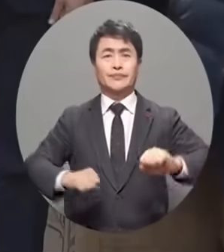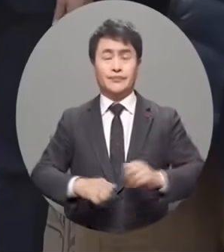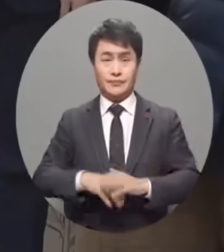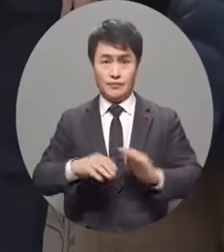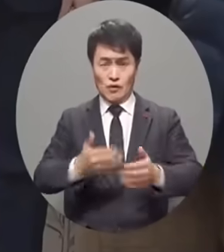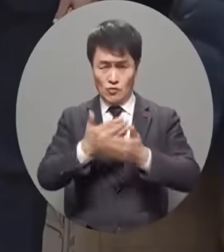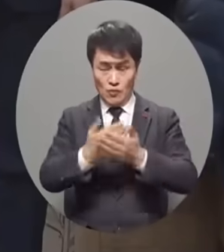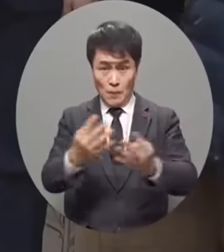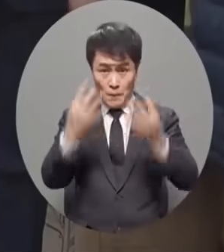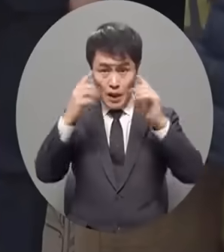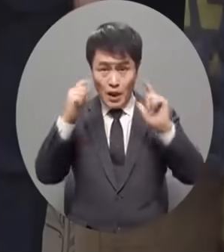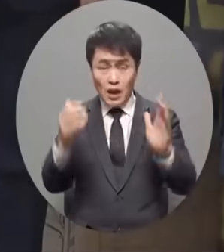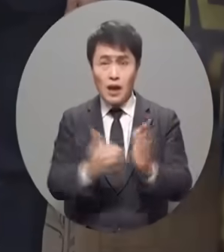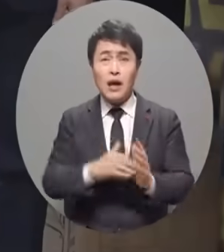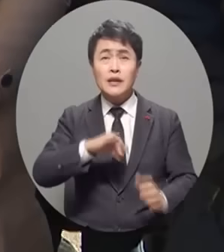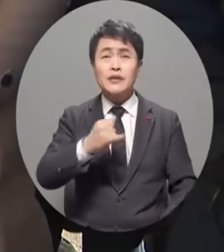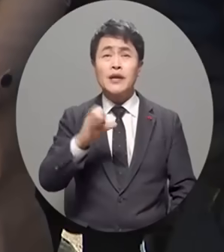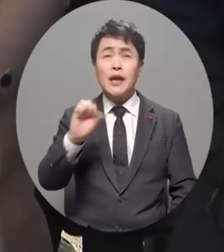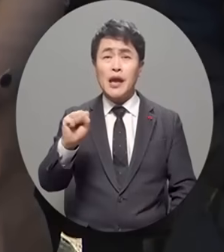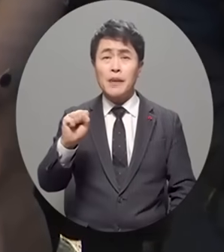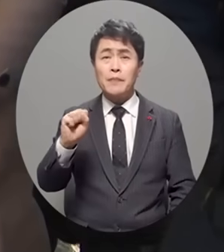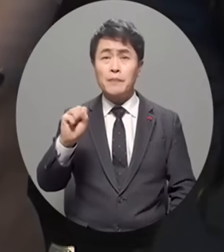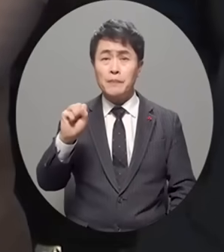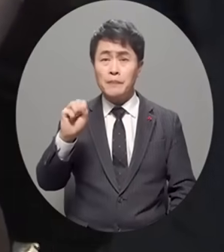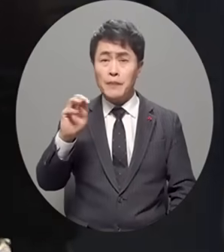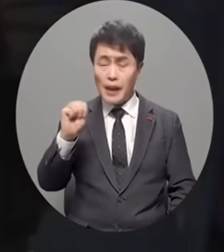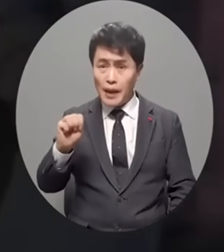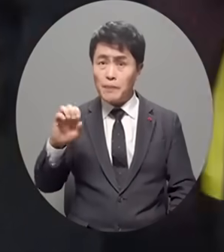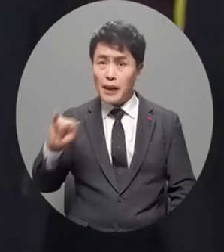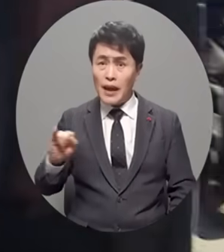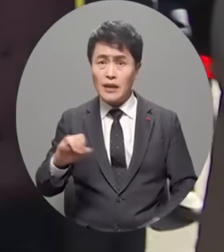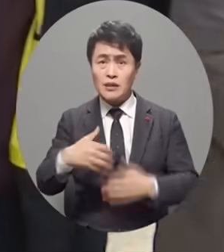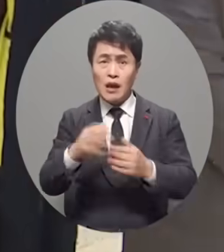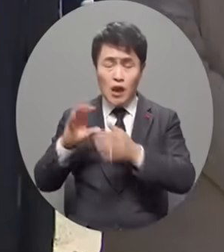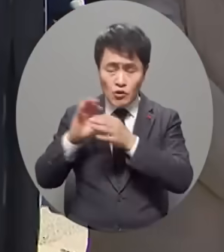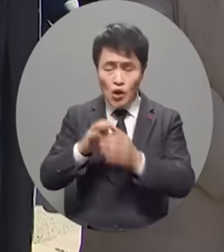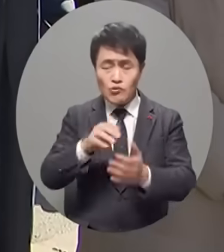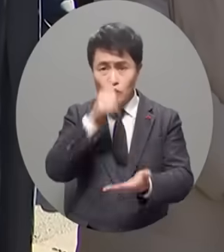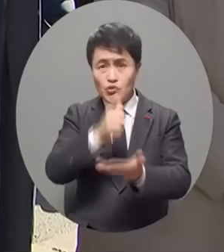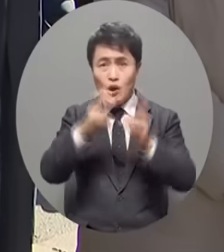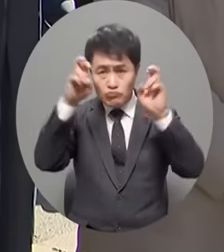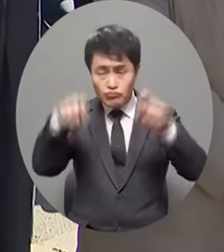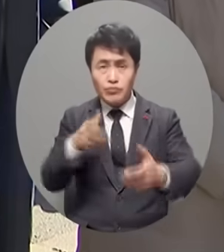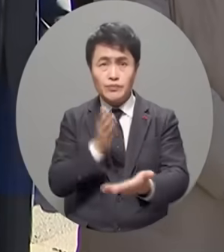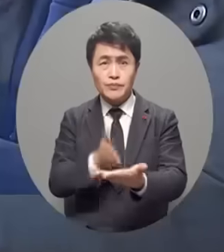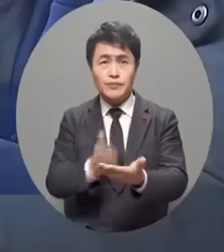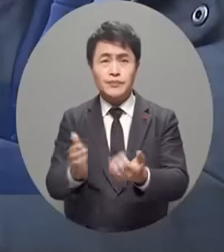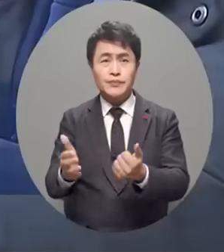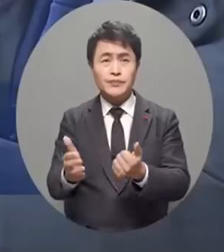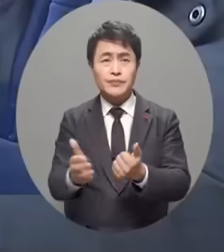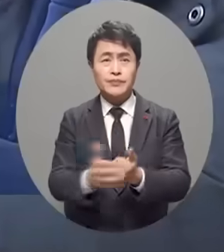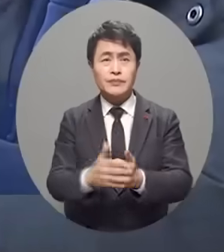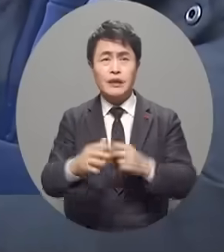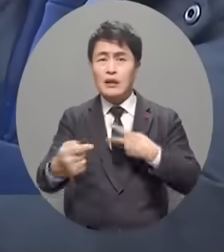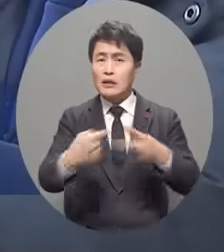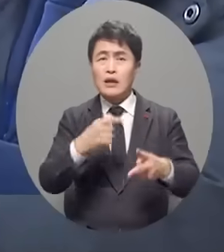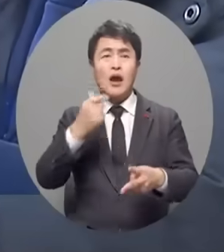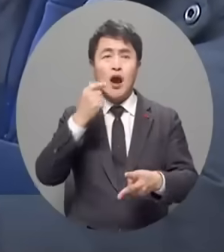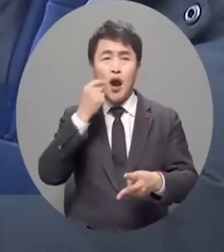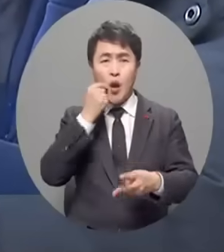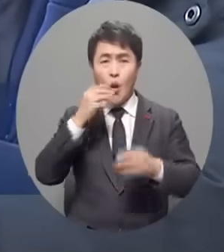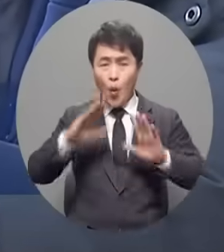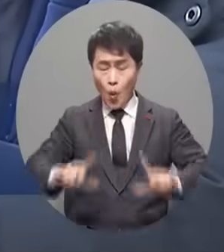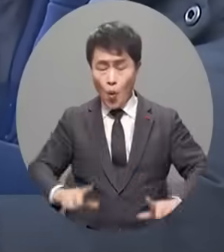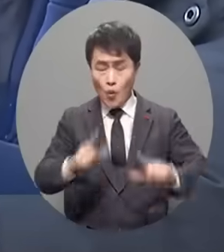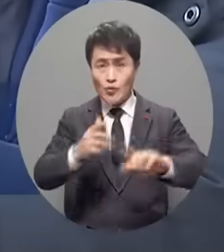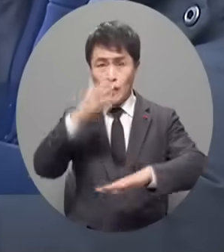중형이 선고되자 JMS 측은 기자회견을 열고 계속 무죄를 주장했습니다. 도저히 납득할 수 없는 오늘의